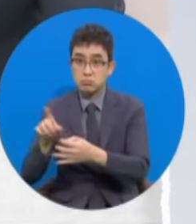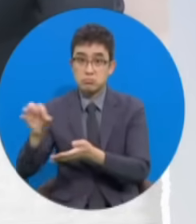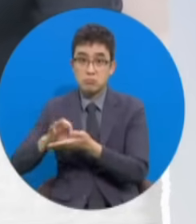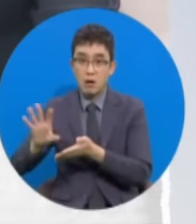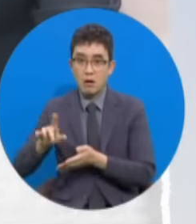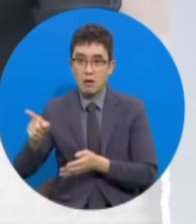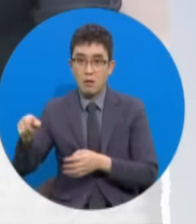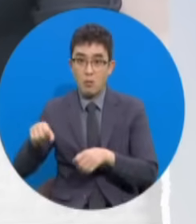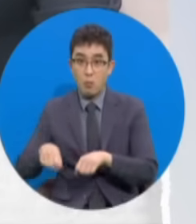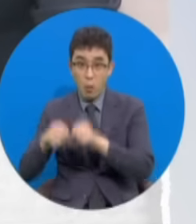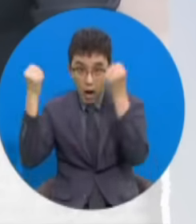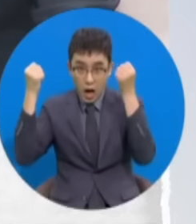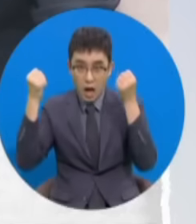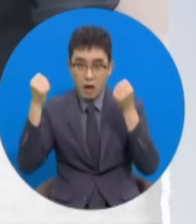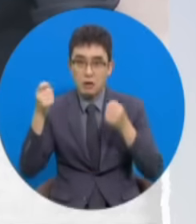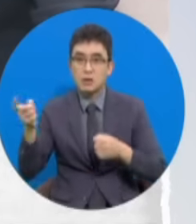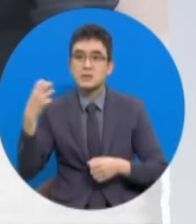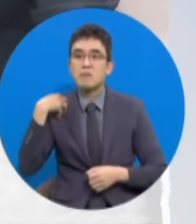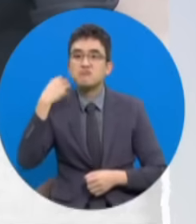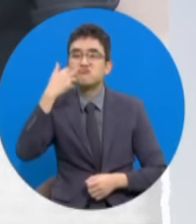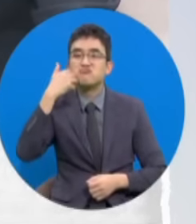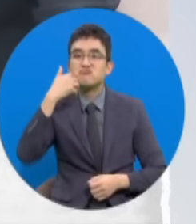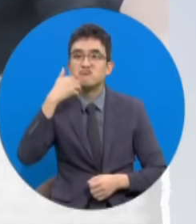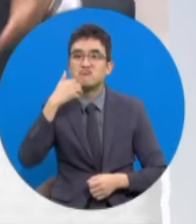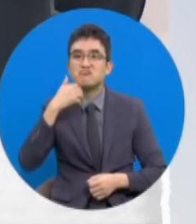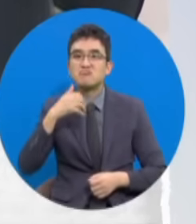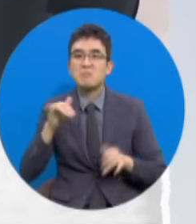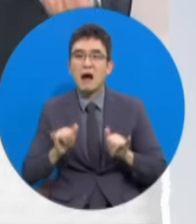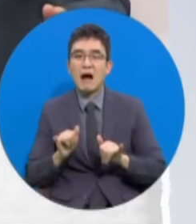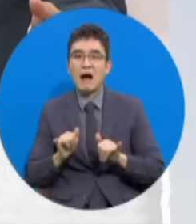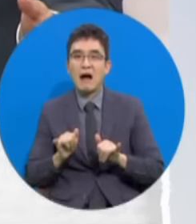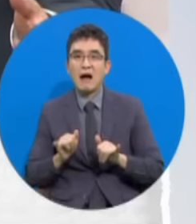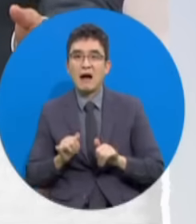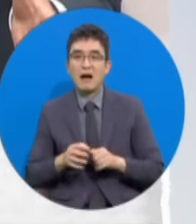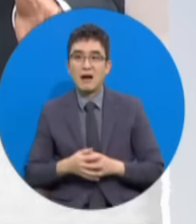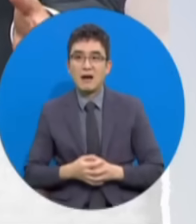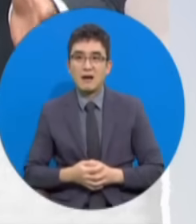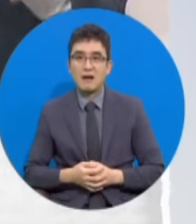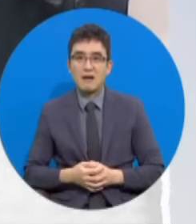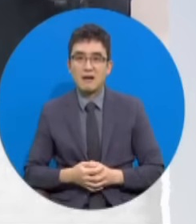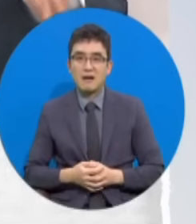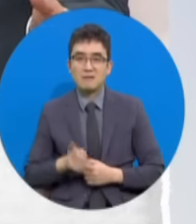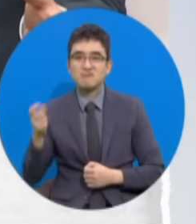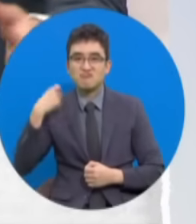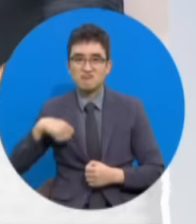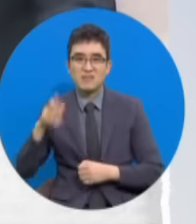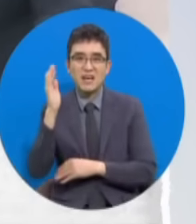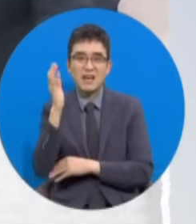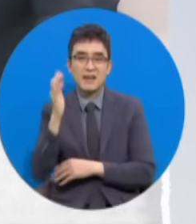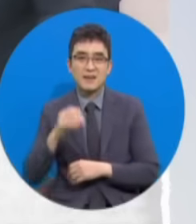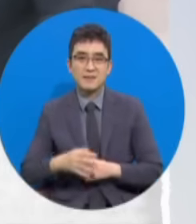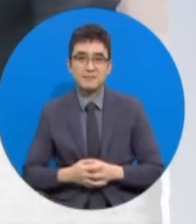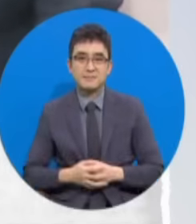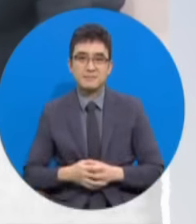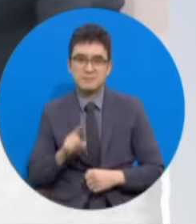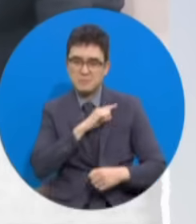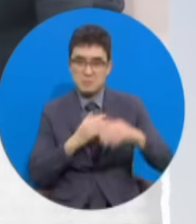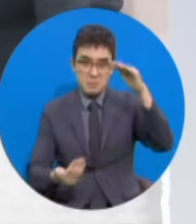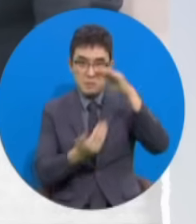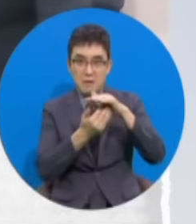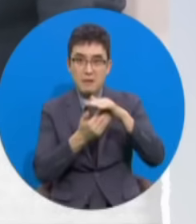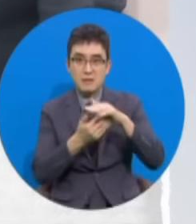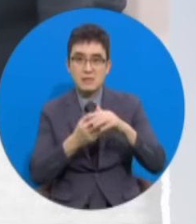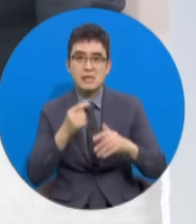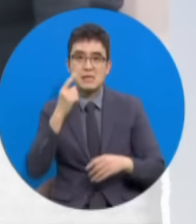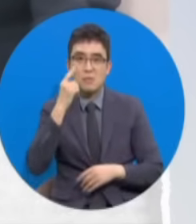만약에 하나 고장 나면 예. 누가 책임집니까? 아 그러니까 그게 산동성 공무원이 한 얘기입니까? 예예. 그래서 우리는 가장 최고의 성능이 있는